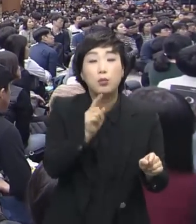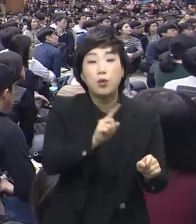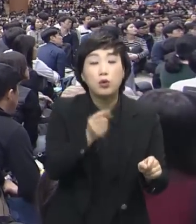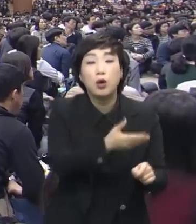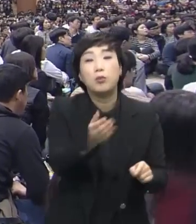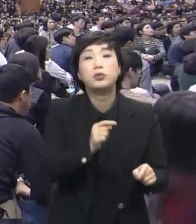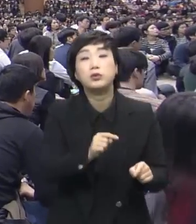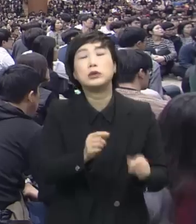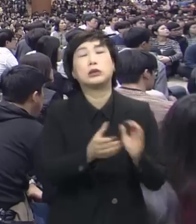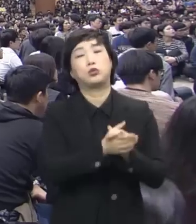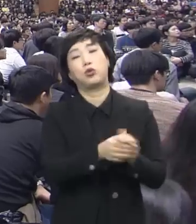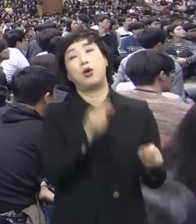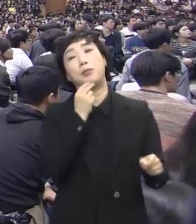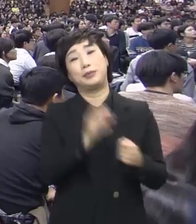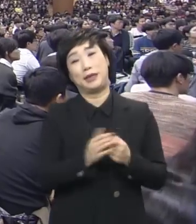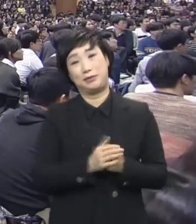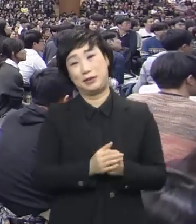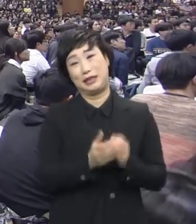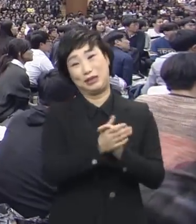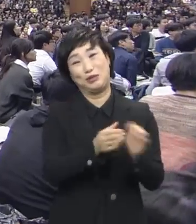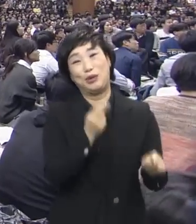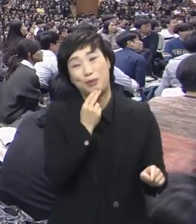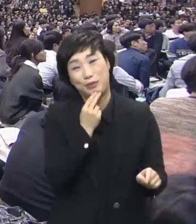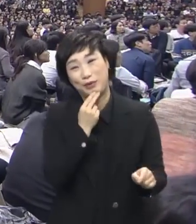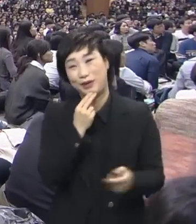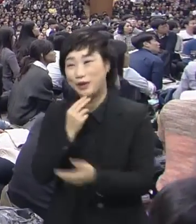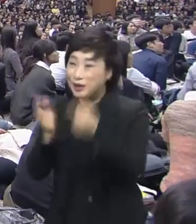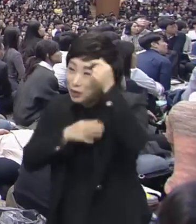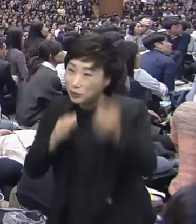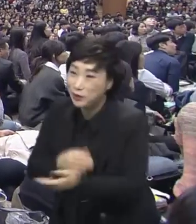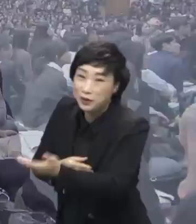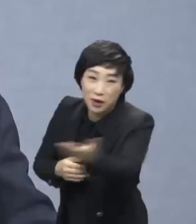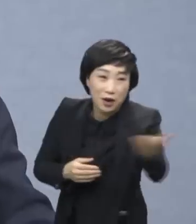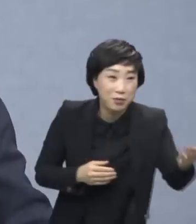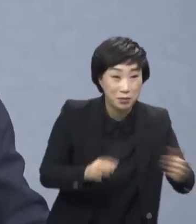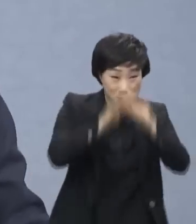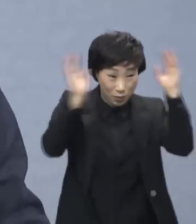기도가. 기도. 우리